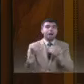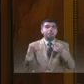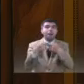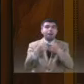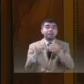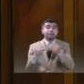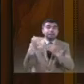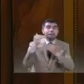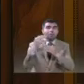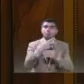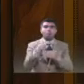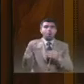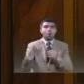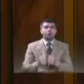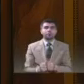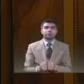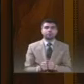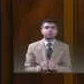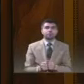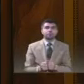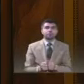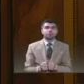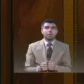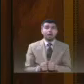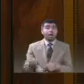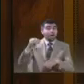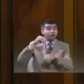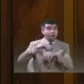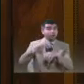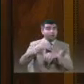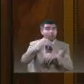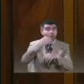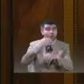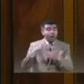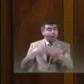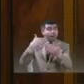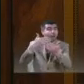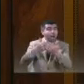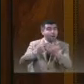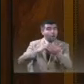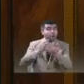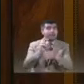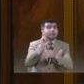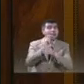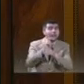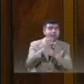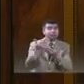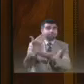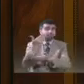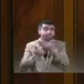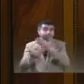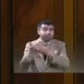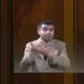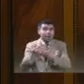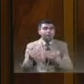استدامتها والقدرة على إرجاعها. كما تجدر الإشارة في الأخير إلى أن اللجوء إلى الاستدانة